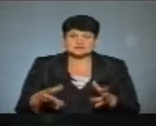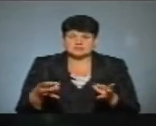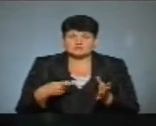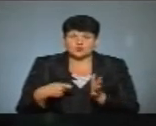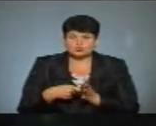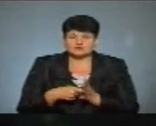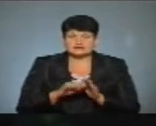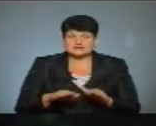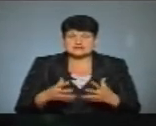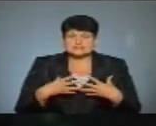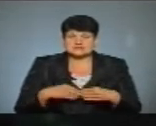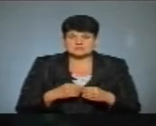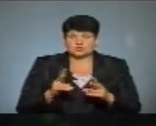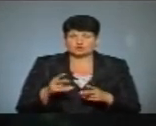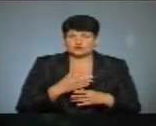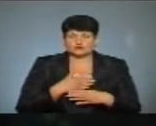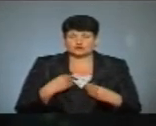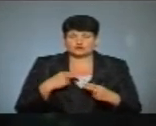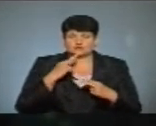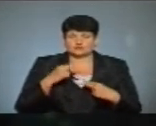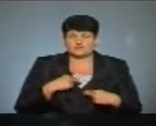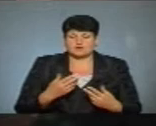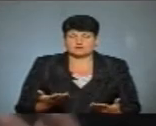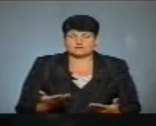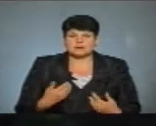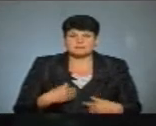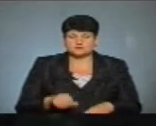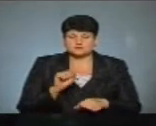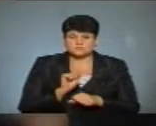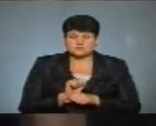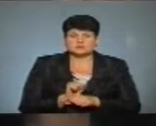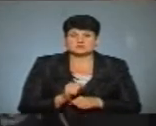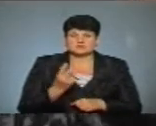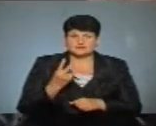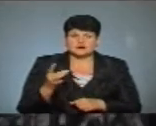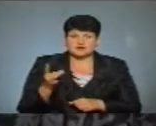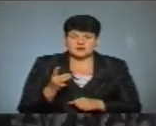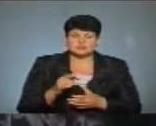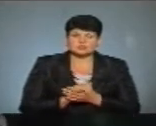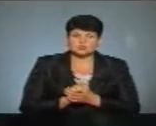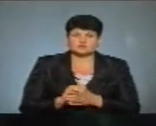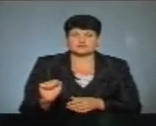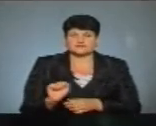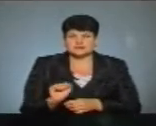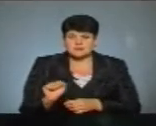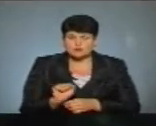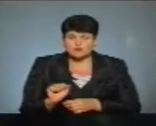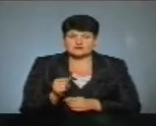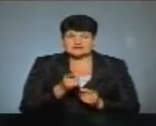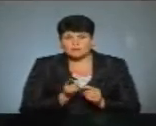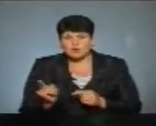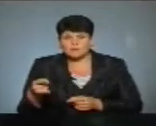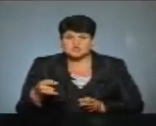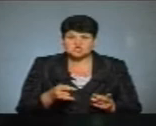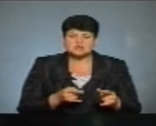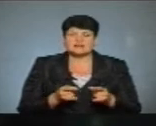і свої сім'ї. Ніхто не хоче звертати на нас уваги. Ми перекривали два рази на Дружбі в Теребовлі. Там об'їжджали, ми